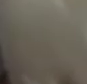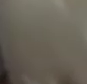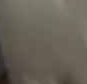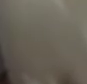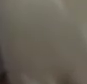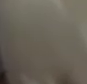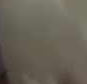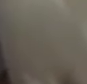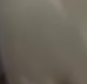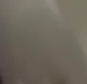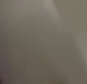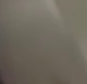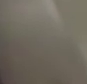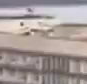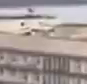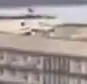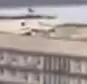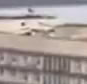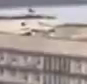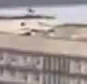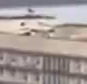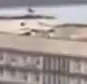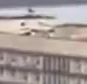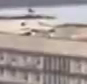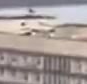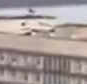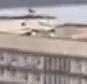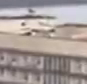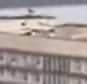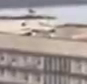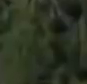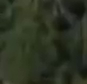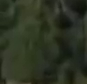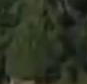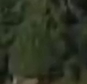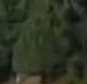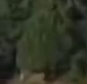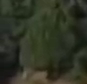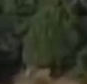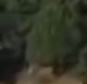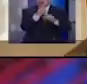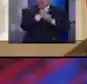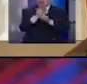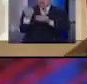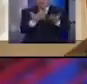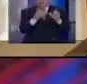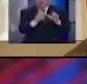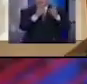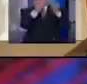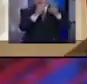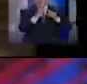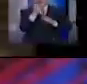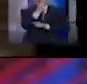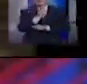de dollars pendant les 11 mois de l'année 2020. Et si on compte tous les 12 mois et toute l'année, elle nous a coûté pratiquement au-delà de 1,5 milliard de